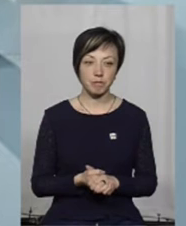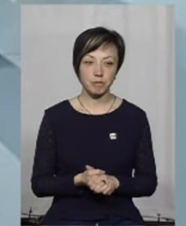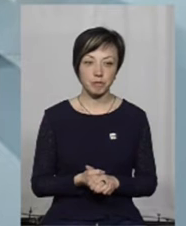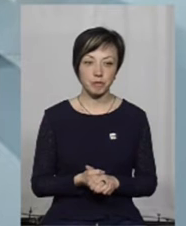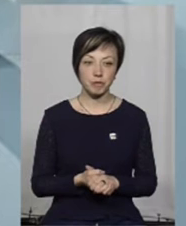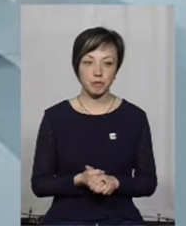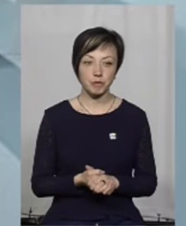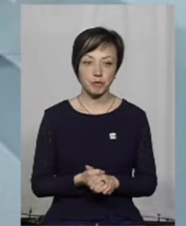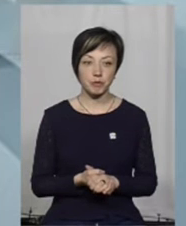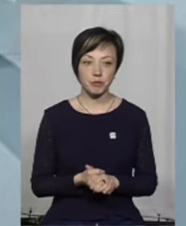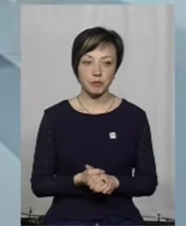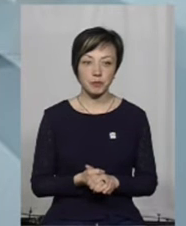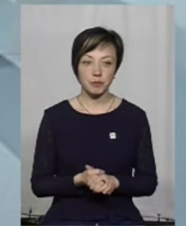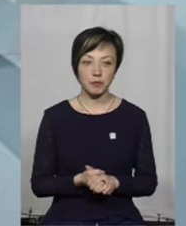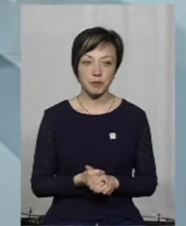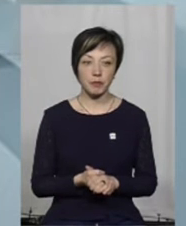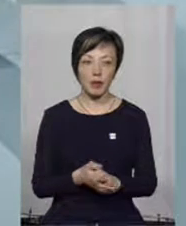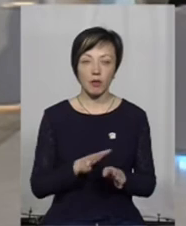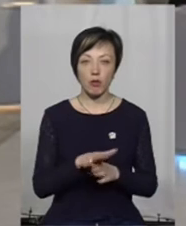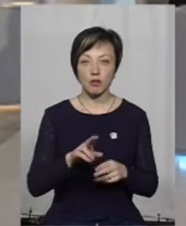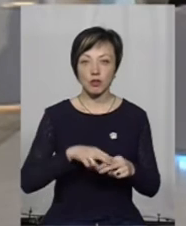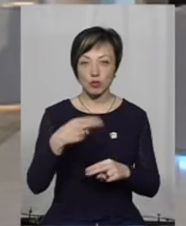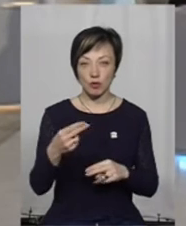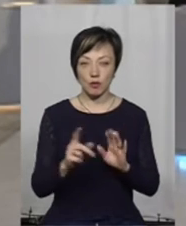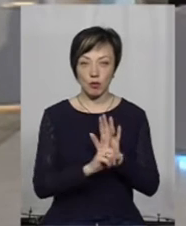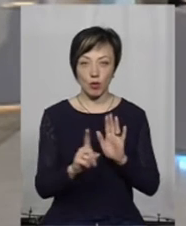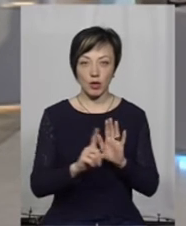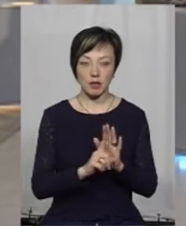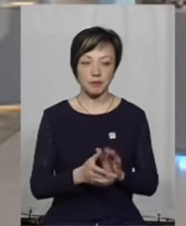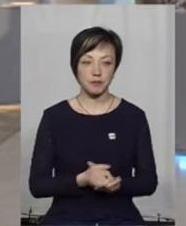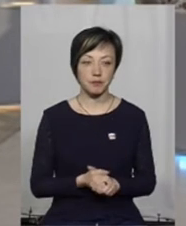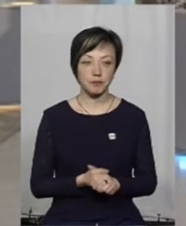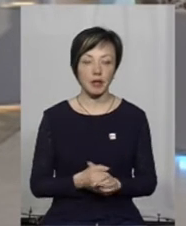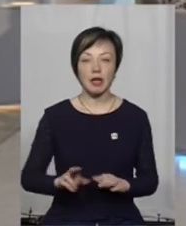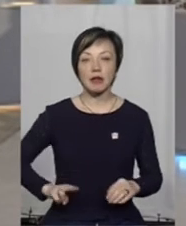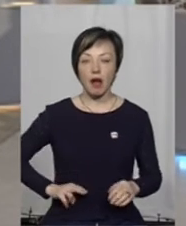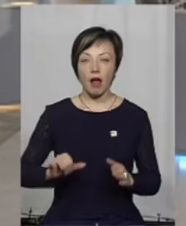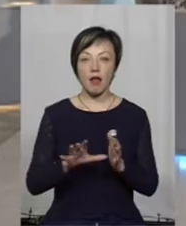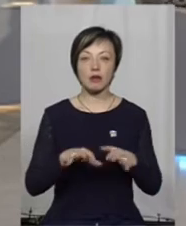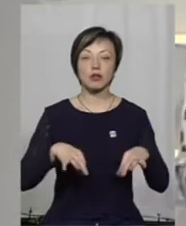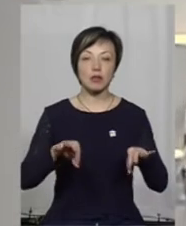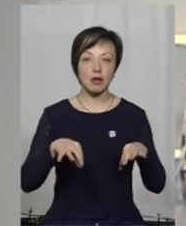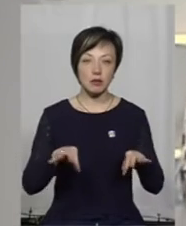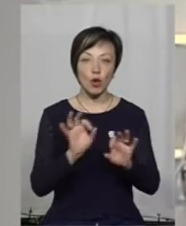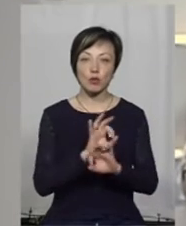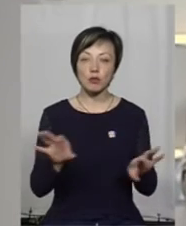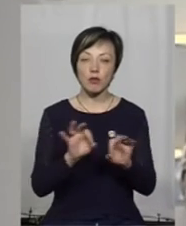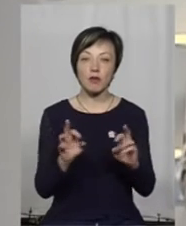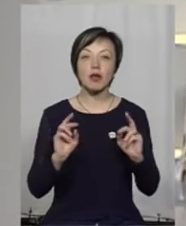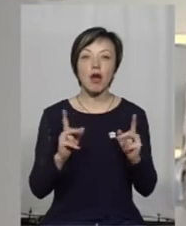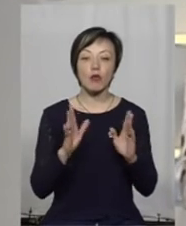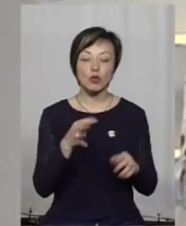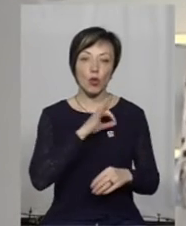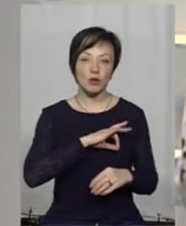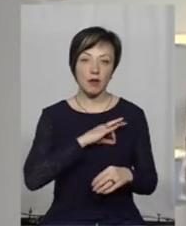виходить, пасажира пільгової категорії повністю відшкодовується проїзд. Директор електротрансу Віктор Паламарчук розповів, як